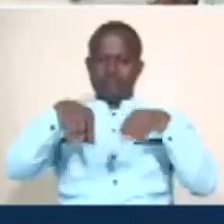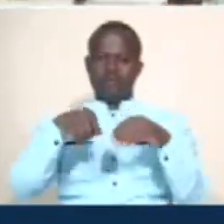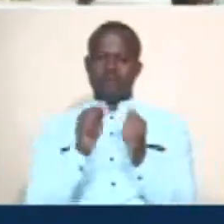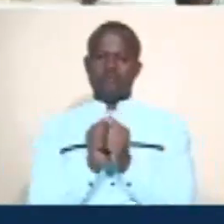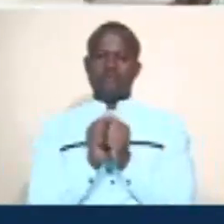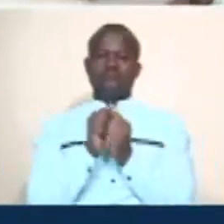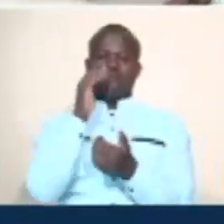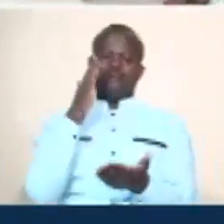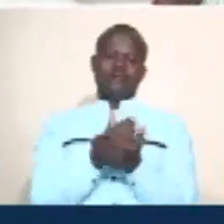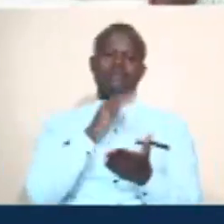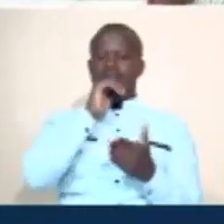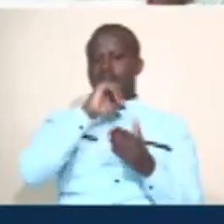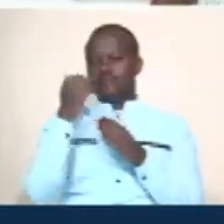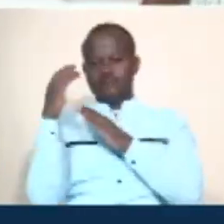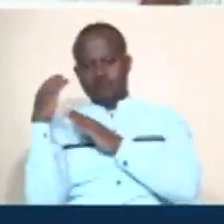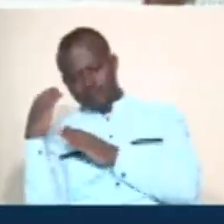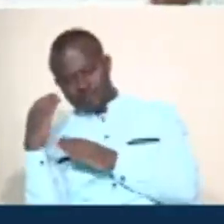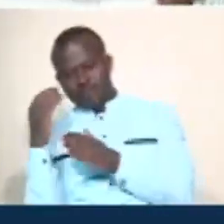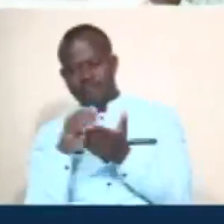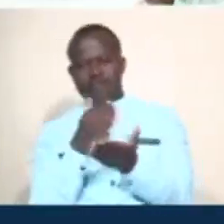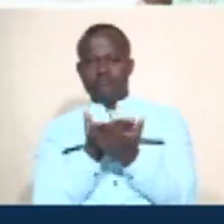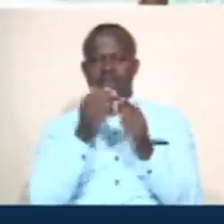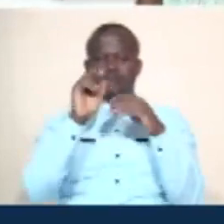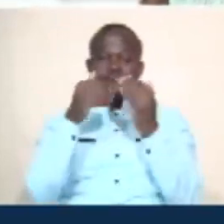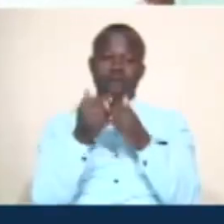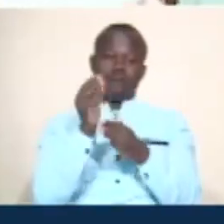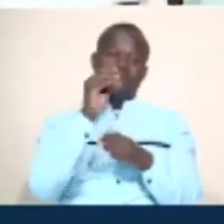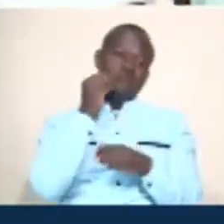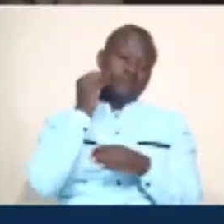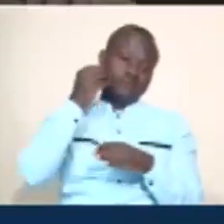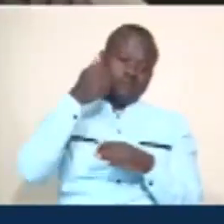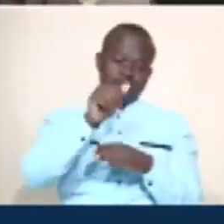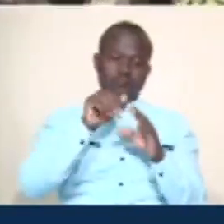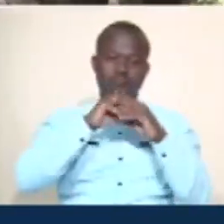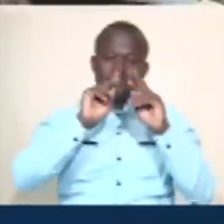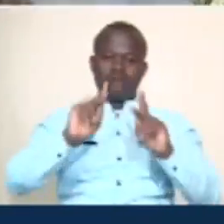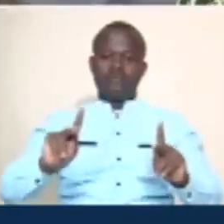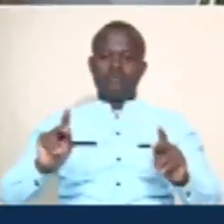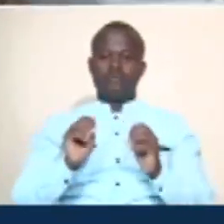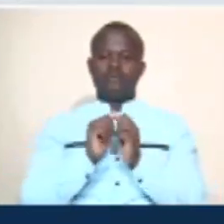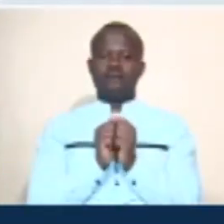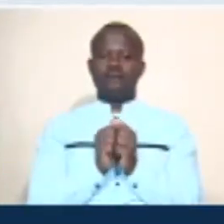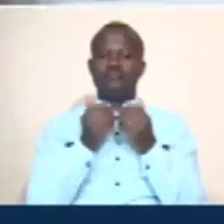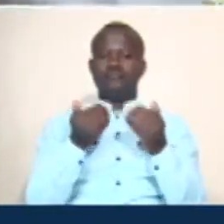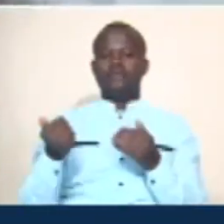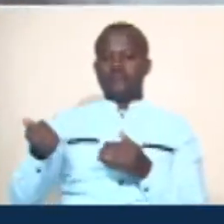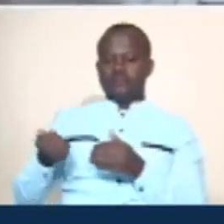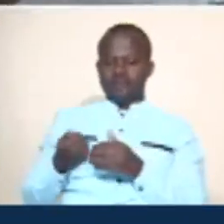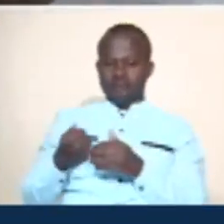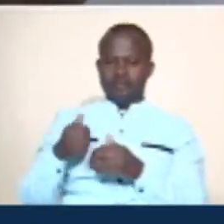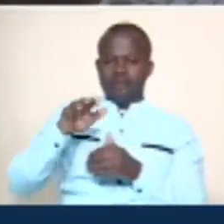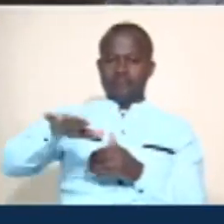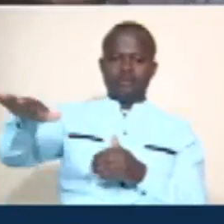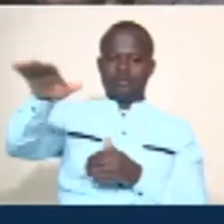ya Kongo buhagarara nta yandi mananiza. Barasaba kandi no gutaha iwabo mu mahoro n'ituze. Abana b'abakobwa arahakurya